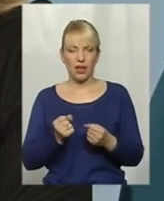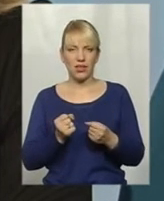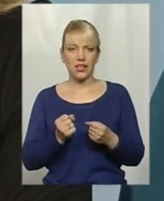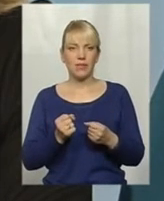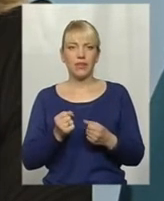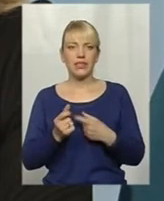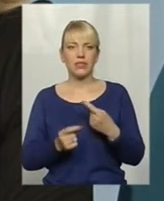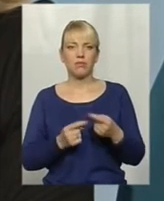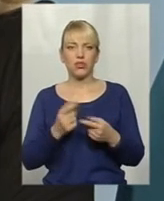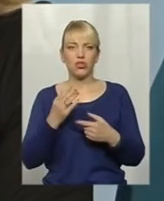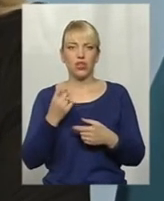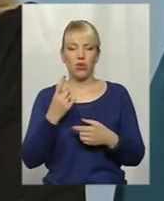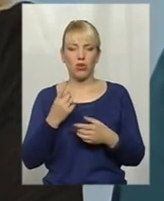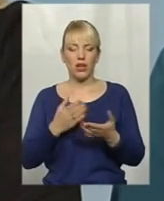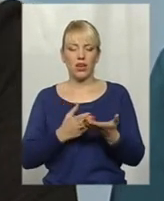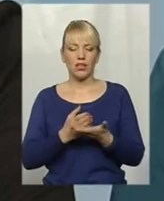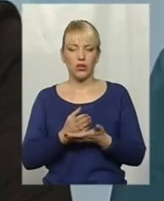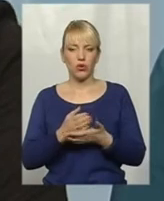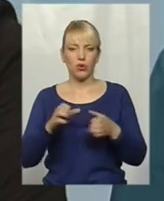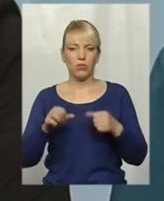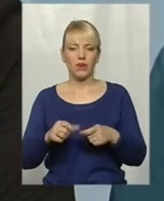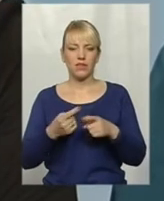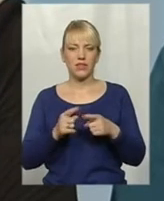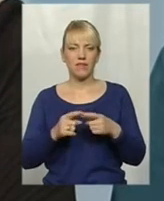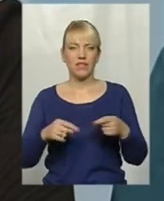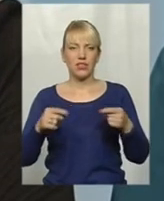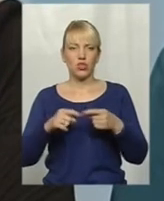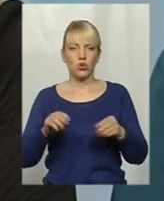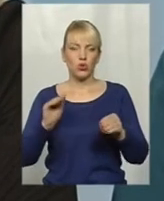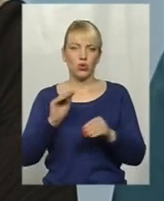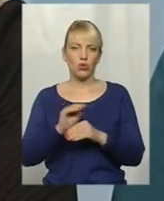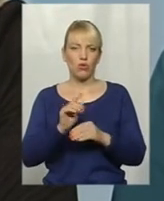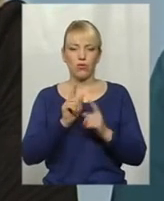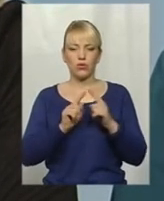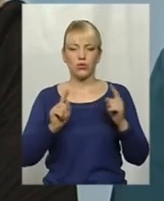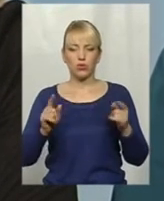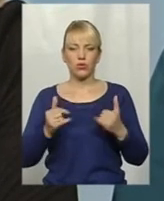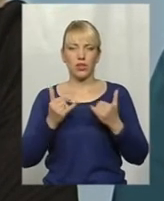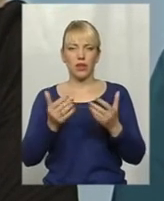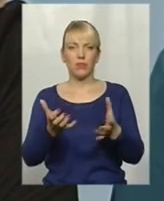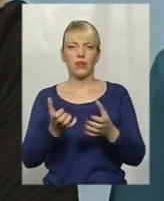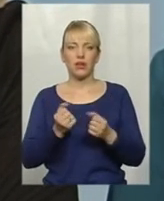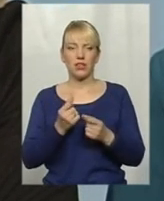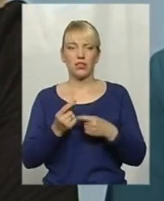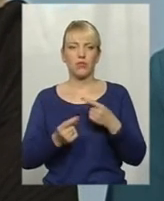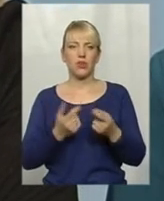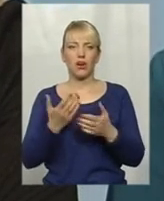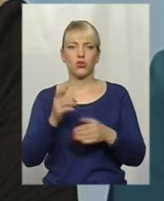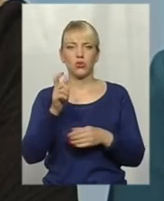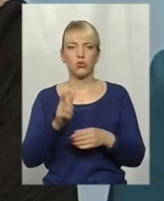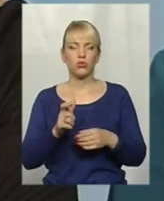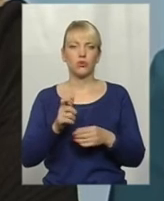категорія справ – це визначення додаткового строку для прийняття спадщини, якщо особа вчасно впродовж 6 місяців